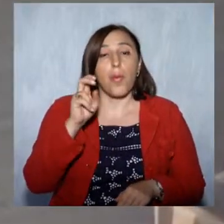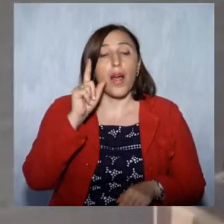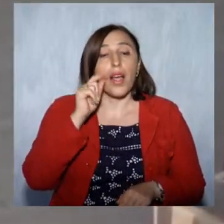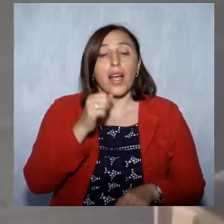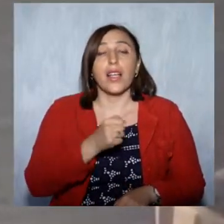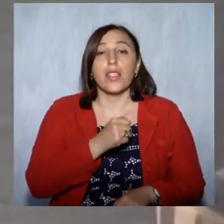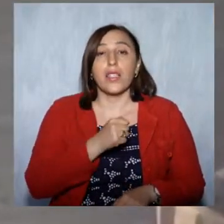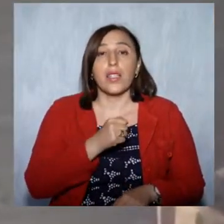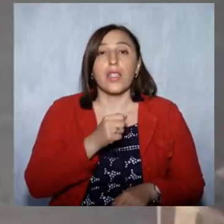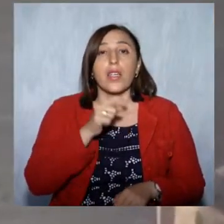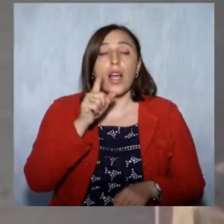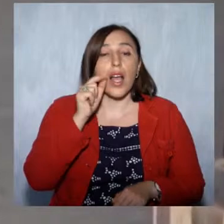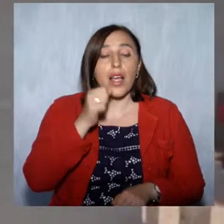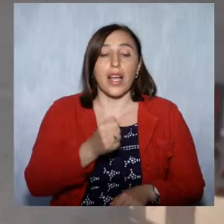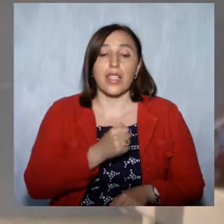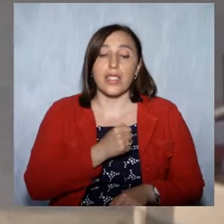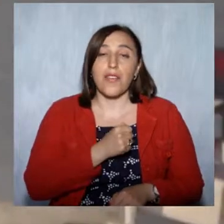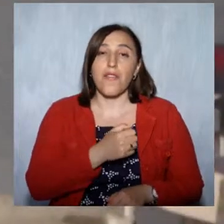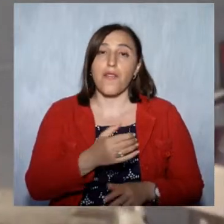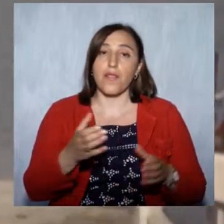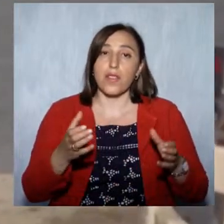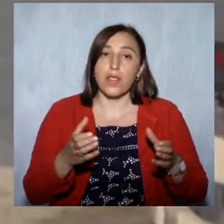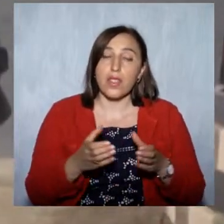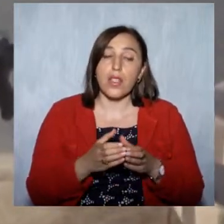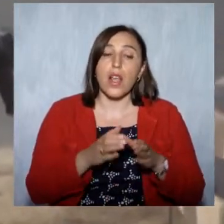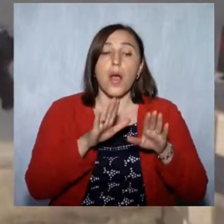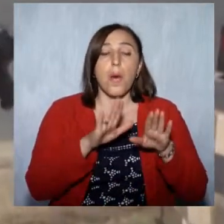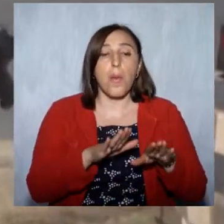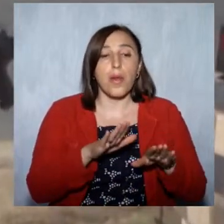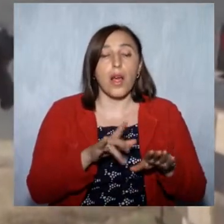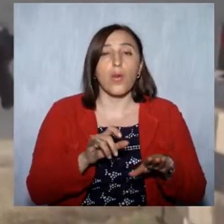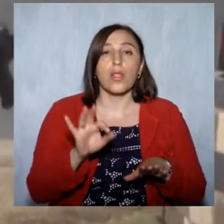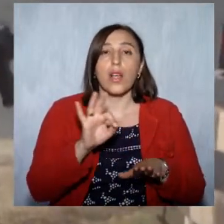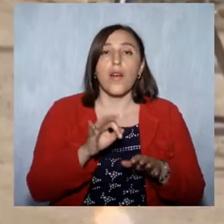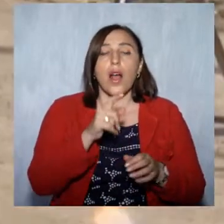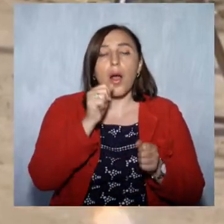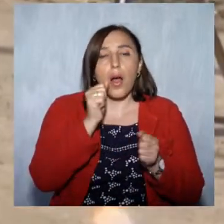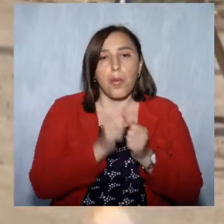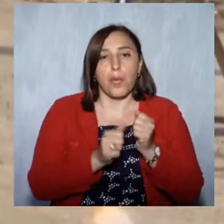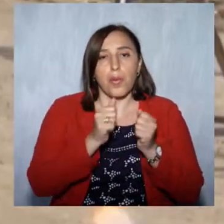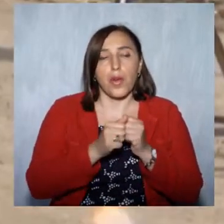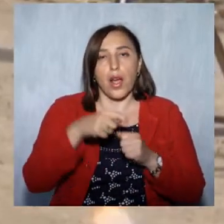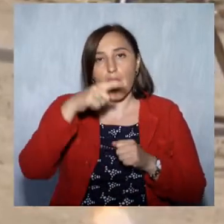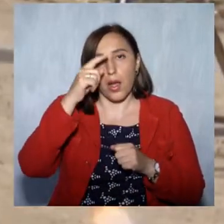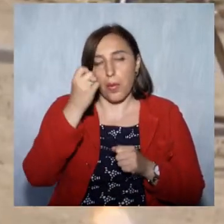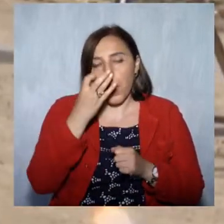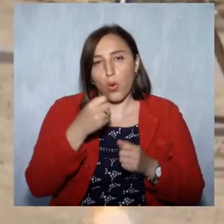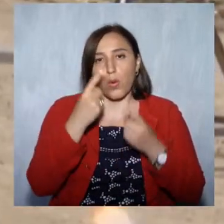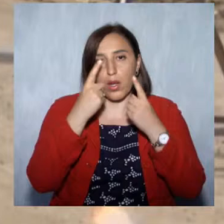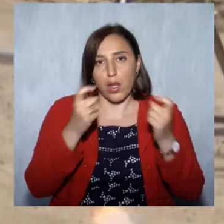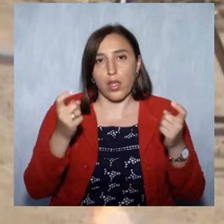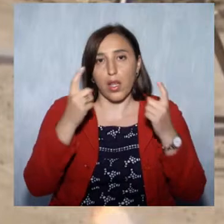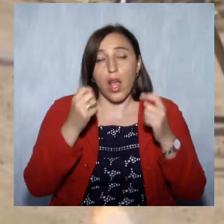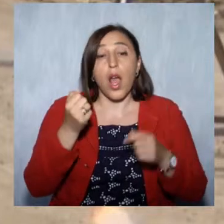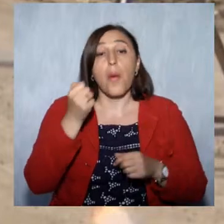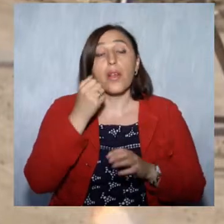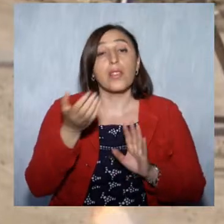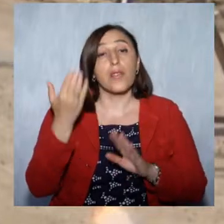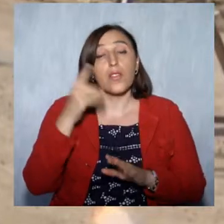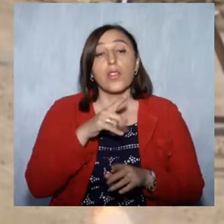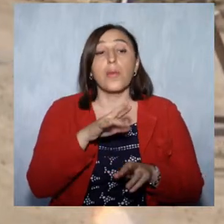տակ մնացած մասում հայկական զինված ուժերի մնալու հարցը Բաքուն պարբերաբար բարձրաձայնում էր։ Մոսկվան նախկինում սրան պատասխանում